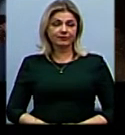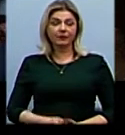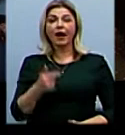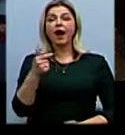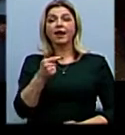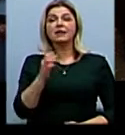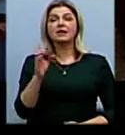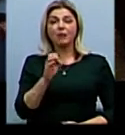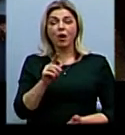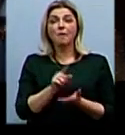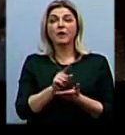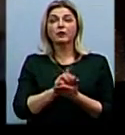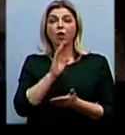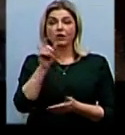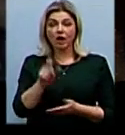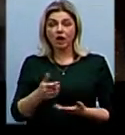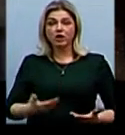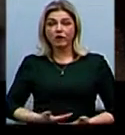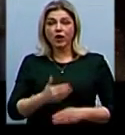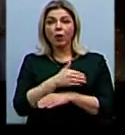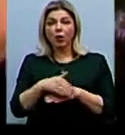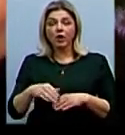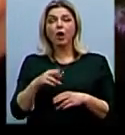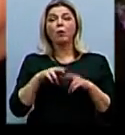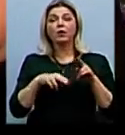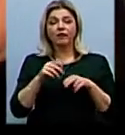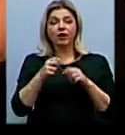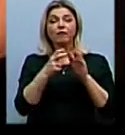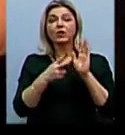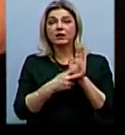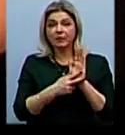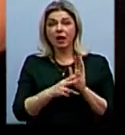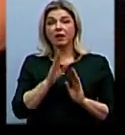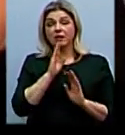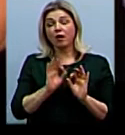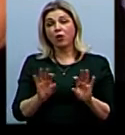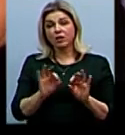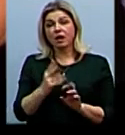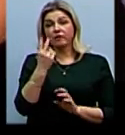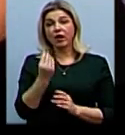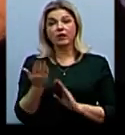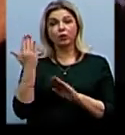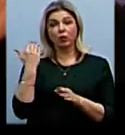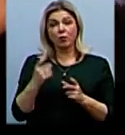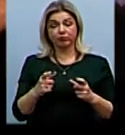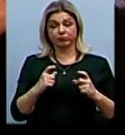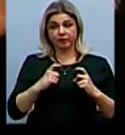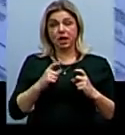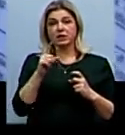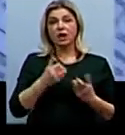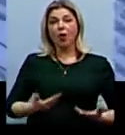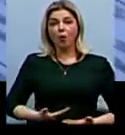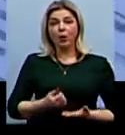Галина Самбурська – пенсіонерка. Мешкає за адресою вулиця Будівельників, 18. Розповідає, два дні тому отримала рахунок за